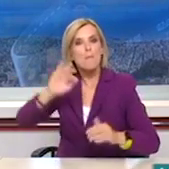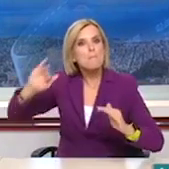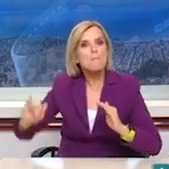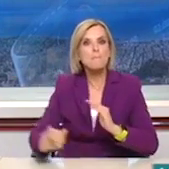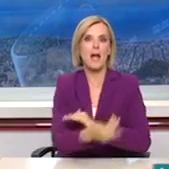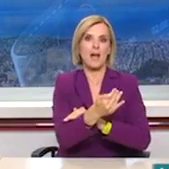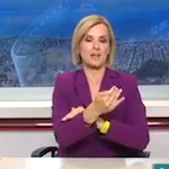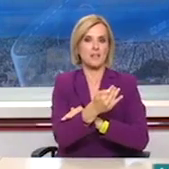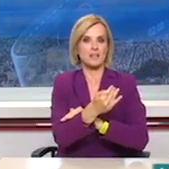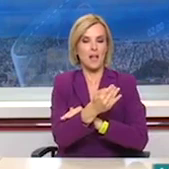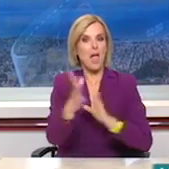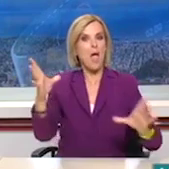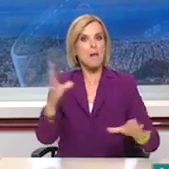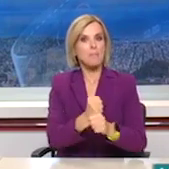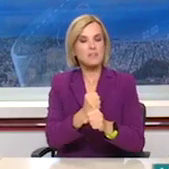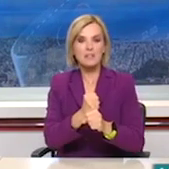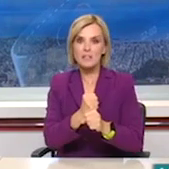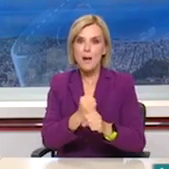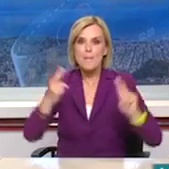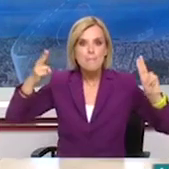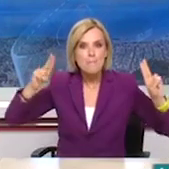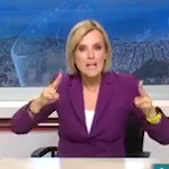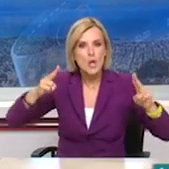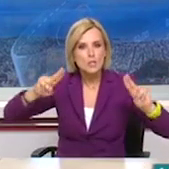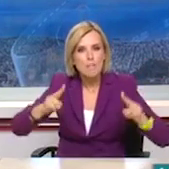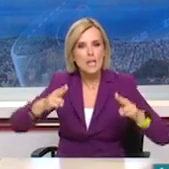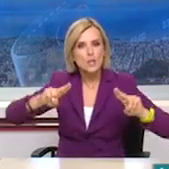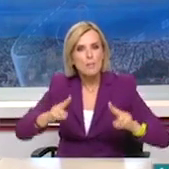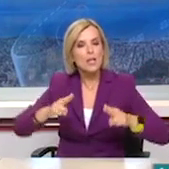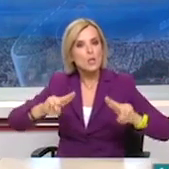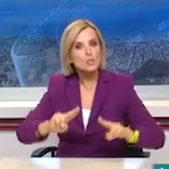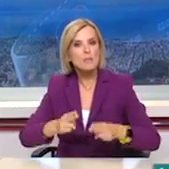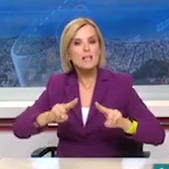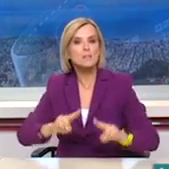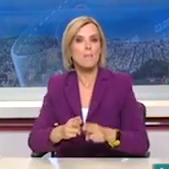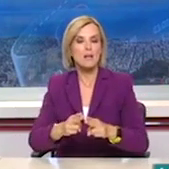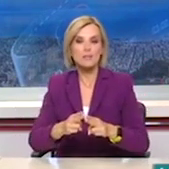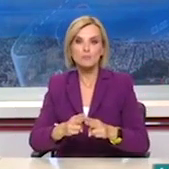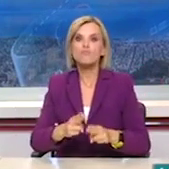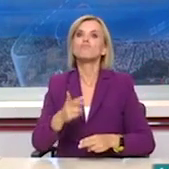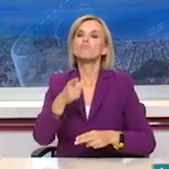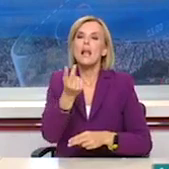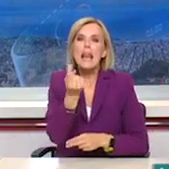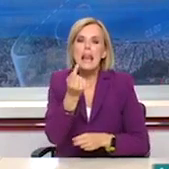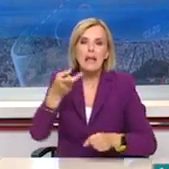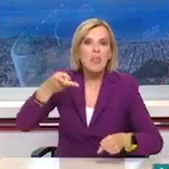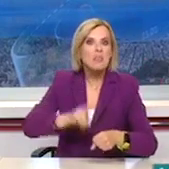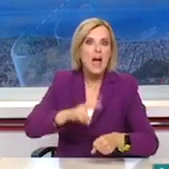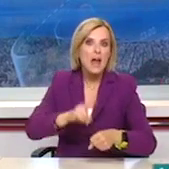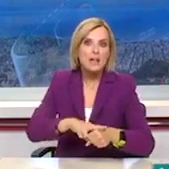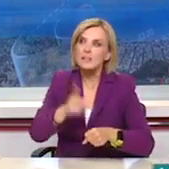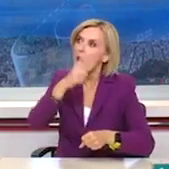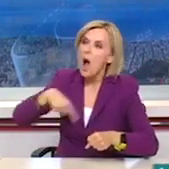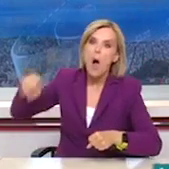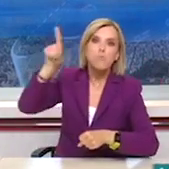ιού, να επιπεδώσει και να μειώσει την καμπύλη της επιδημίας με συγκριτικά πολύ λιγότερες απώλειες από άλλες